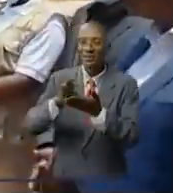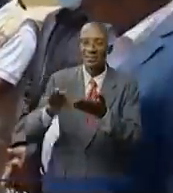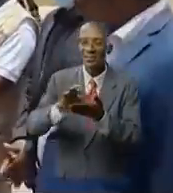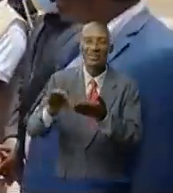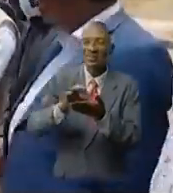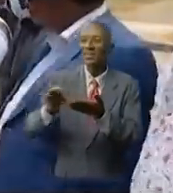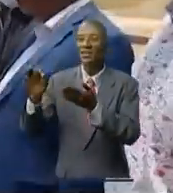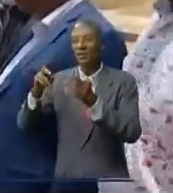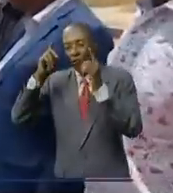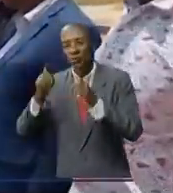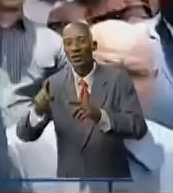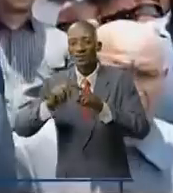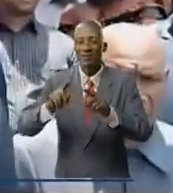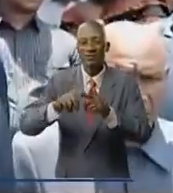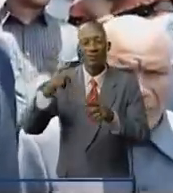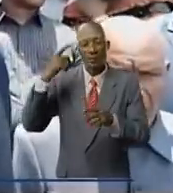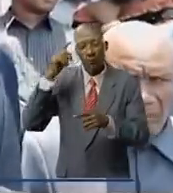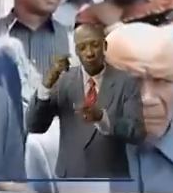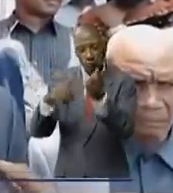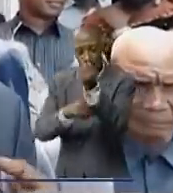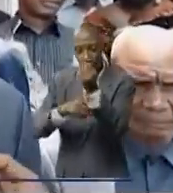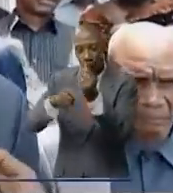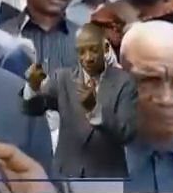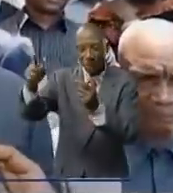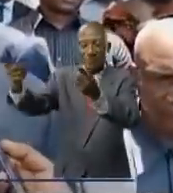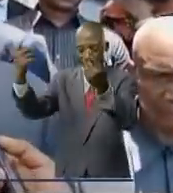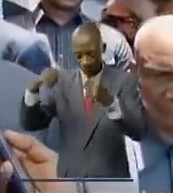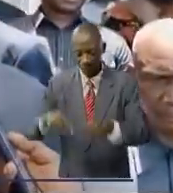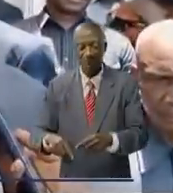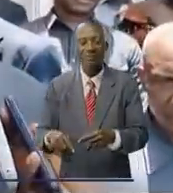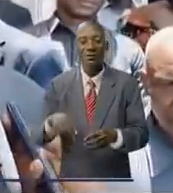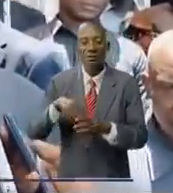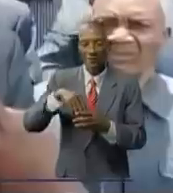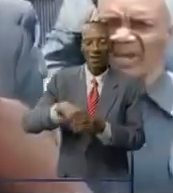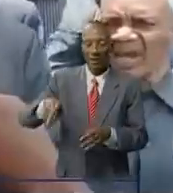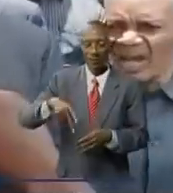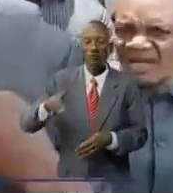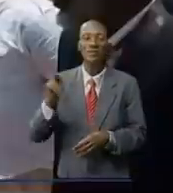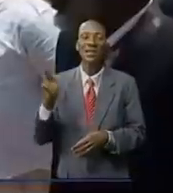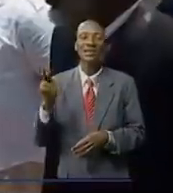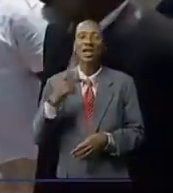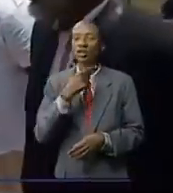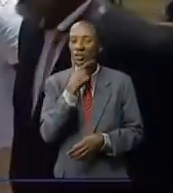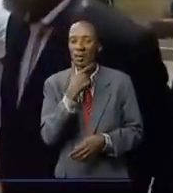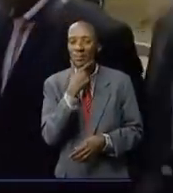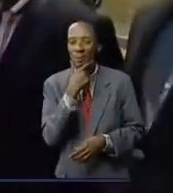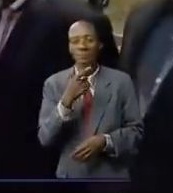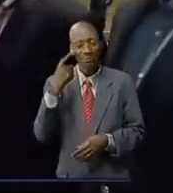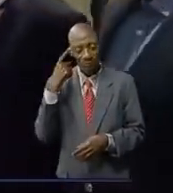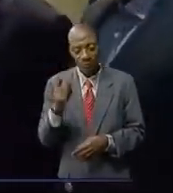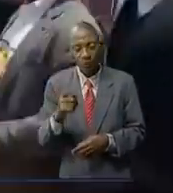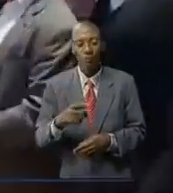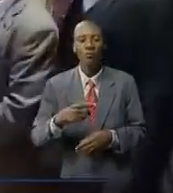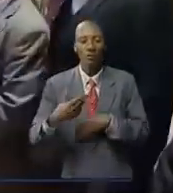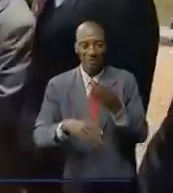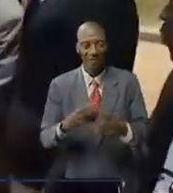organisationnel. Pour Piémé, les négociations sont en cours et la population du Kasaï ne doit pas s'inquiéter. Déjà que ma